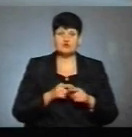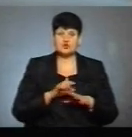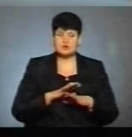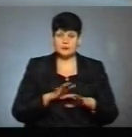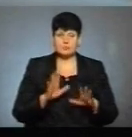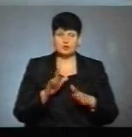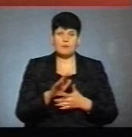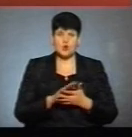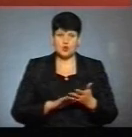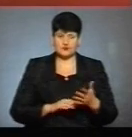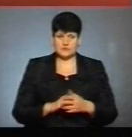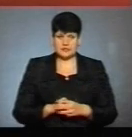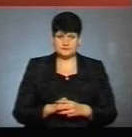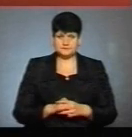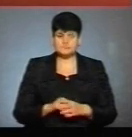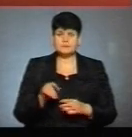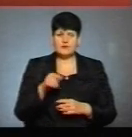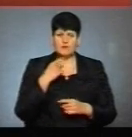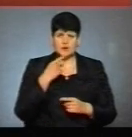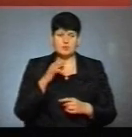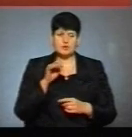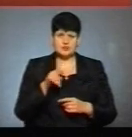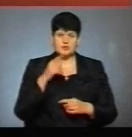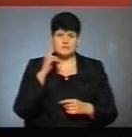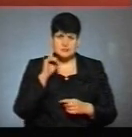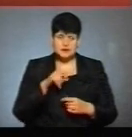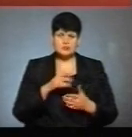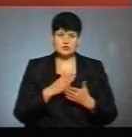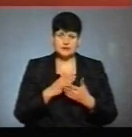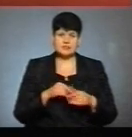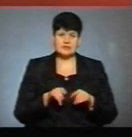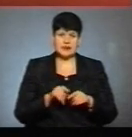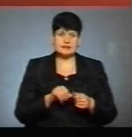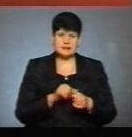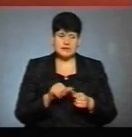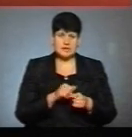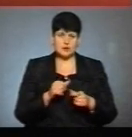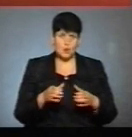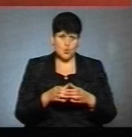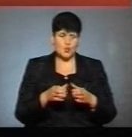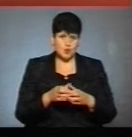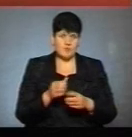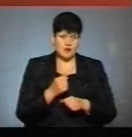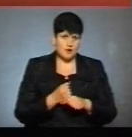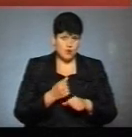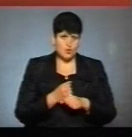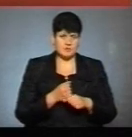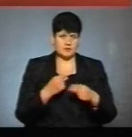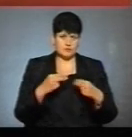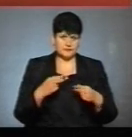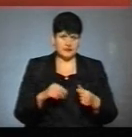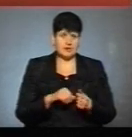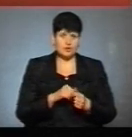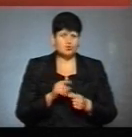будемо продовжувати. Ви кажете про те, що ви знали про те, що діє така наркозлочинна група, яка виготовляє наркотики. Чому